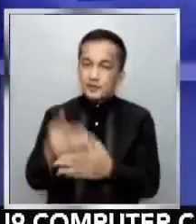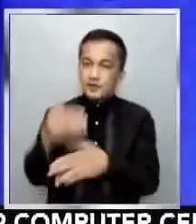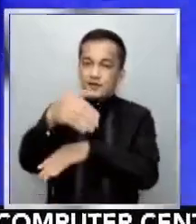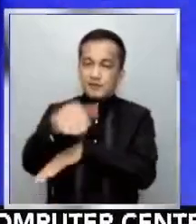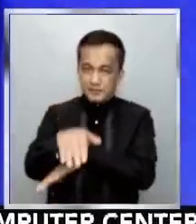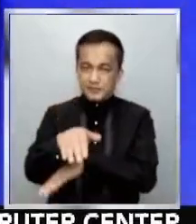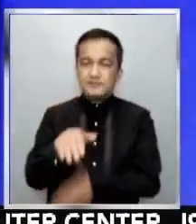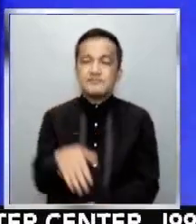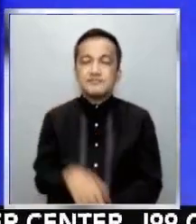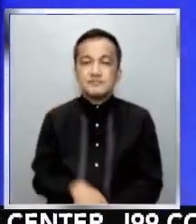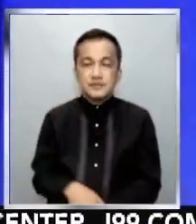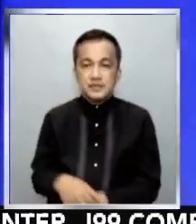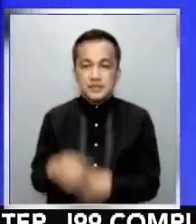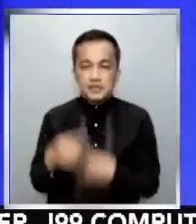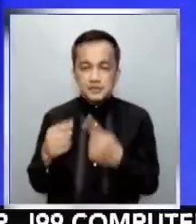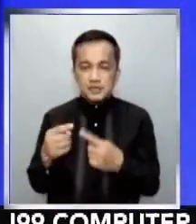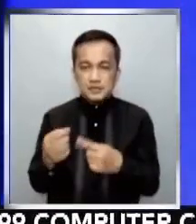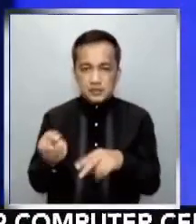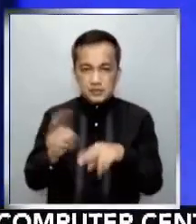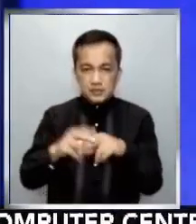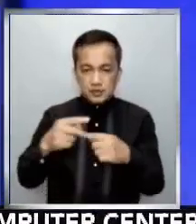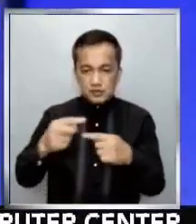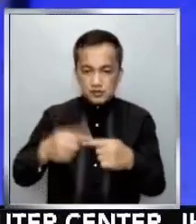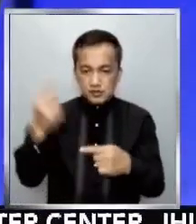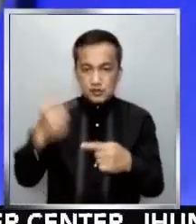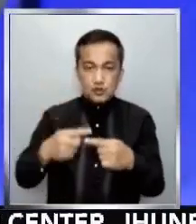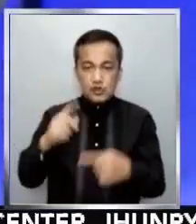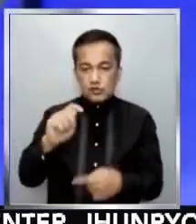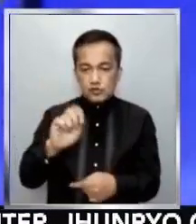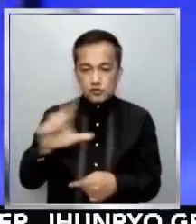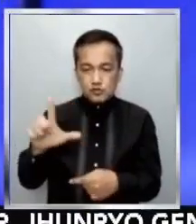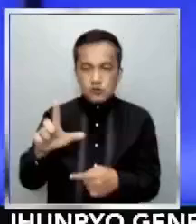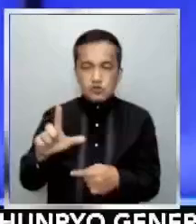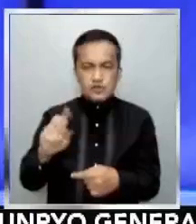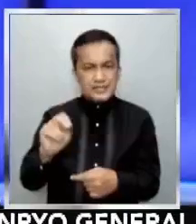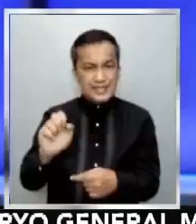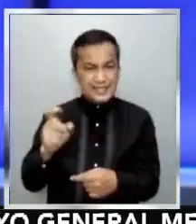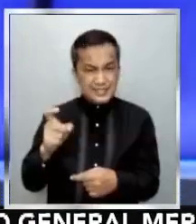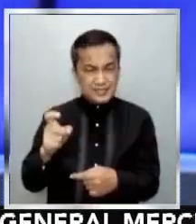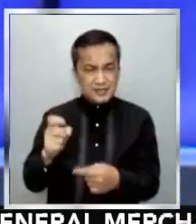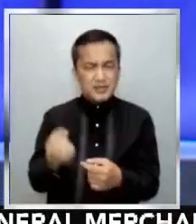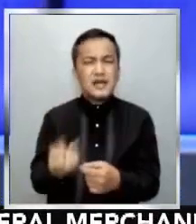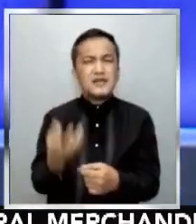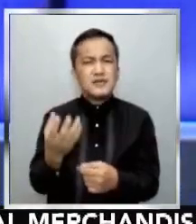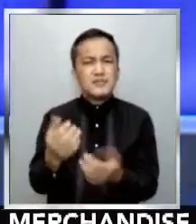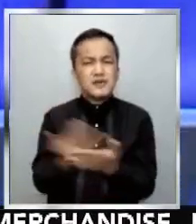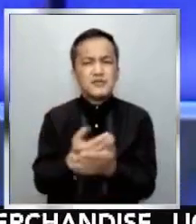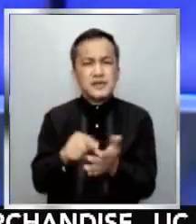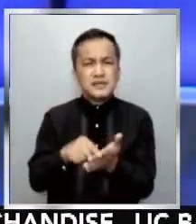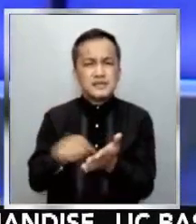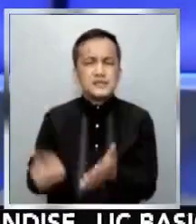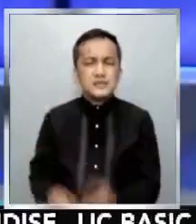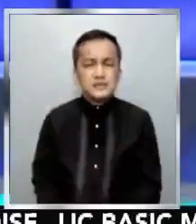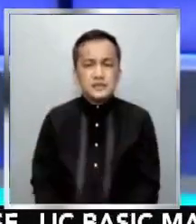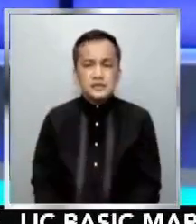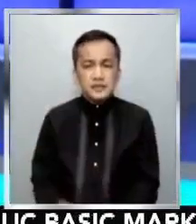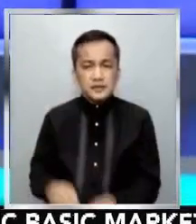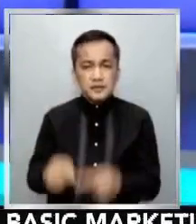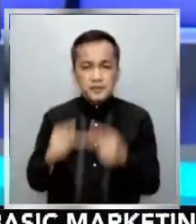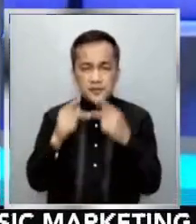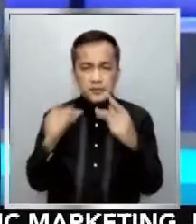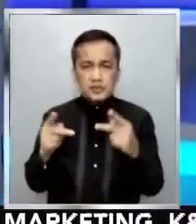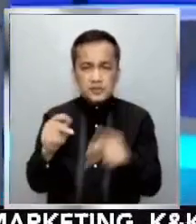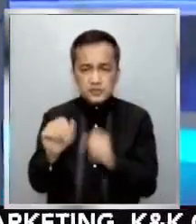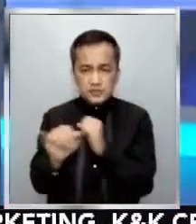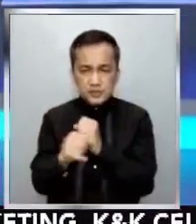Sa nakaabang to hike sa NLEX ngayong Webes, magiging magkano na kaya ang singil? Paano na rin ang mga pampublikong jeepney na tumatawid